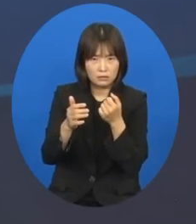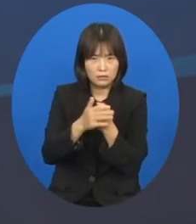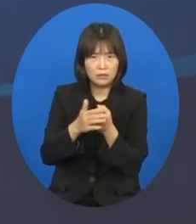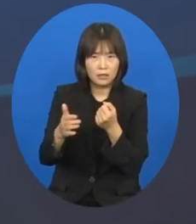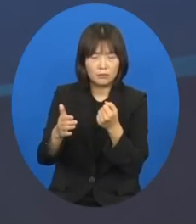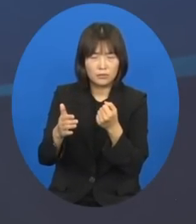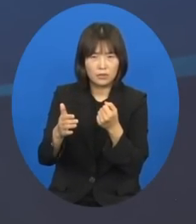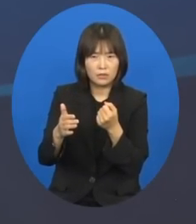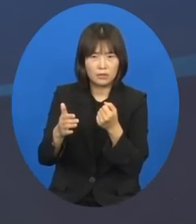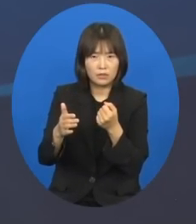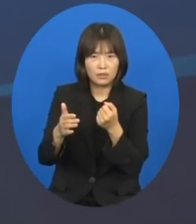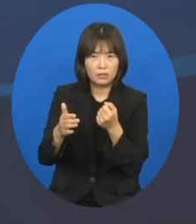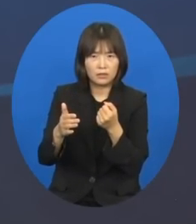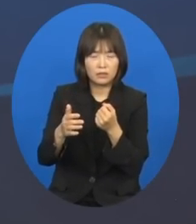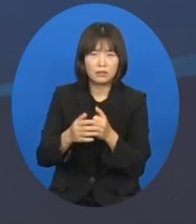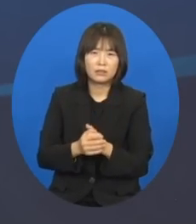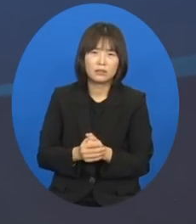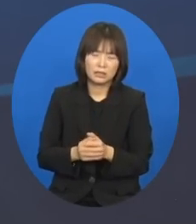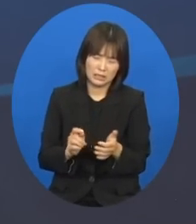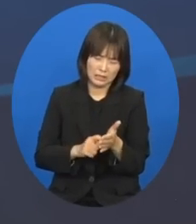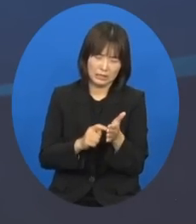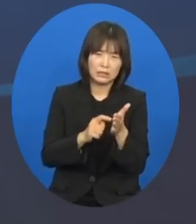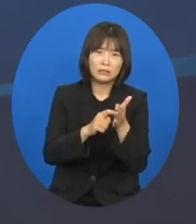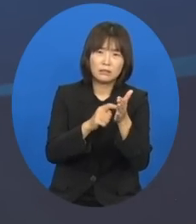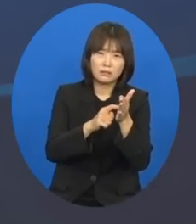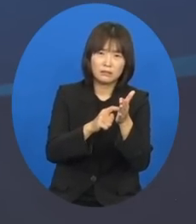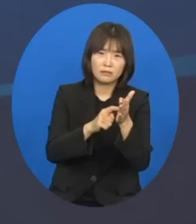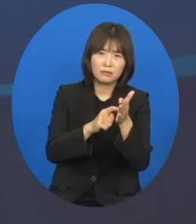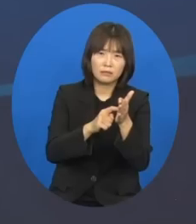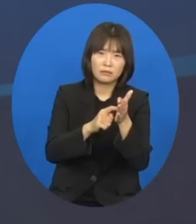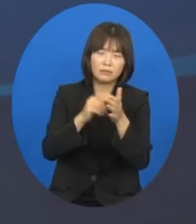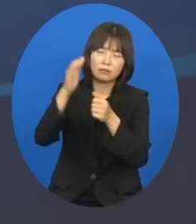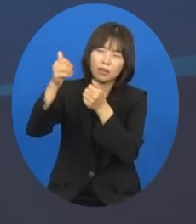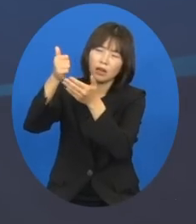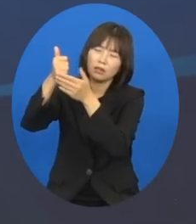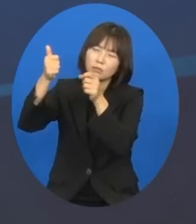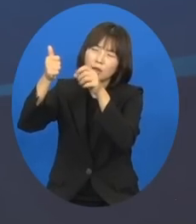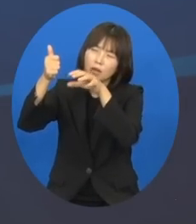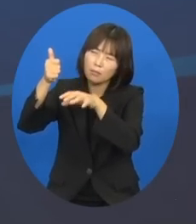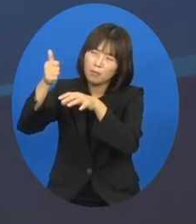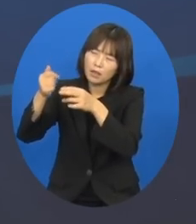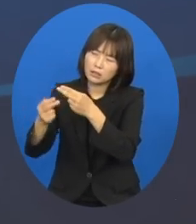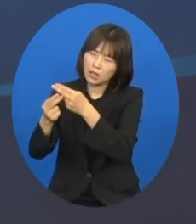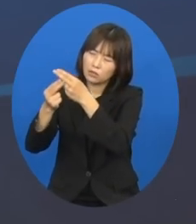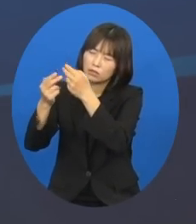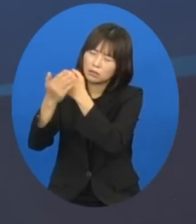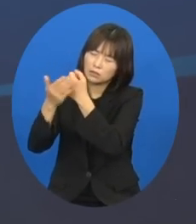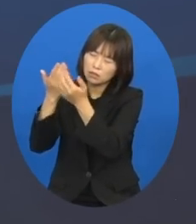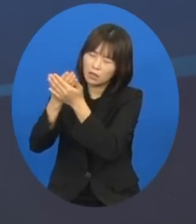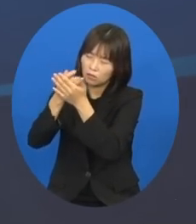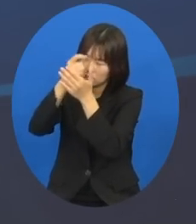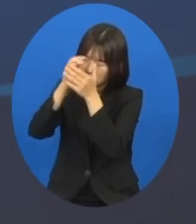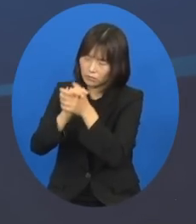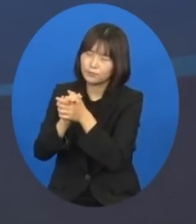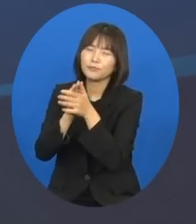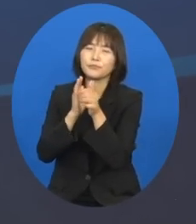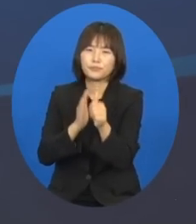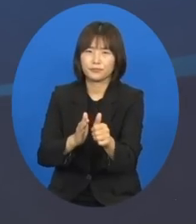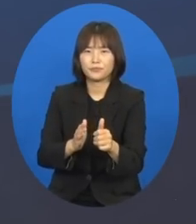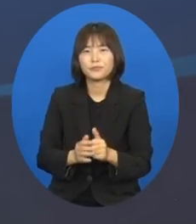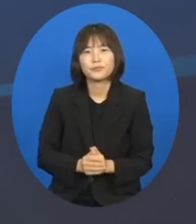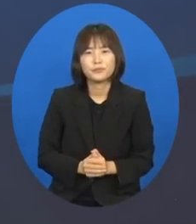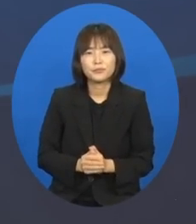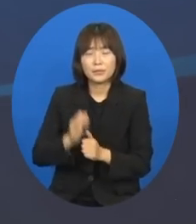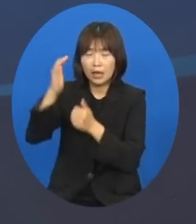생각할지라도 급하잖아요 하나님 앞에 쌓아두시는 은혜를 구하십시오 하나님 살려주시면